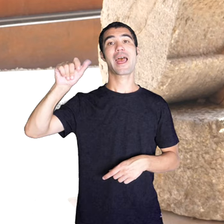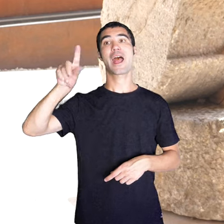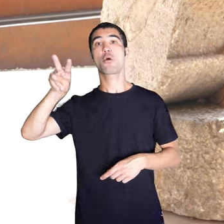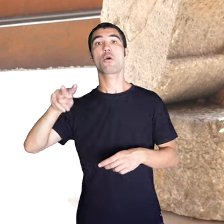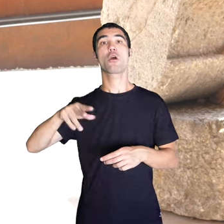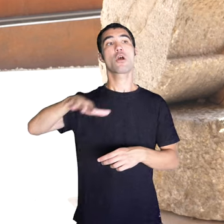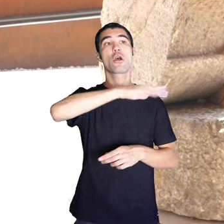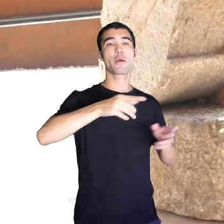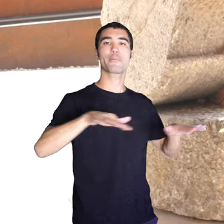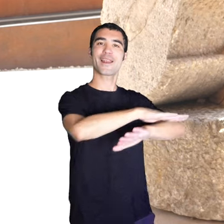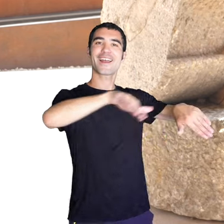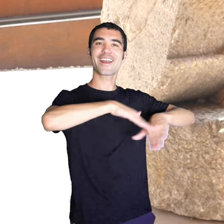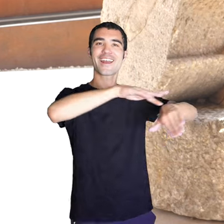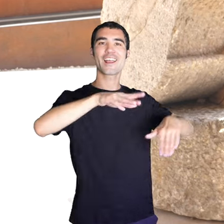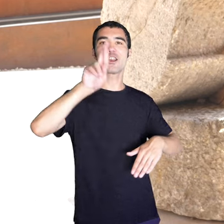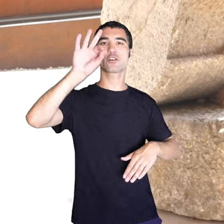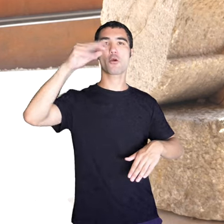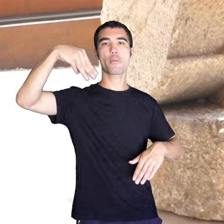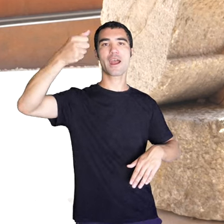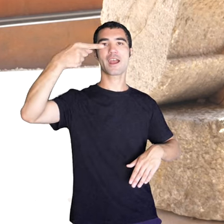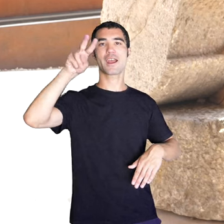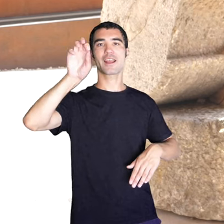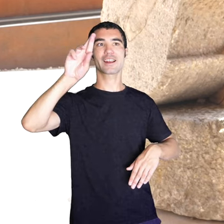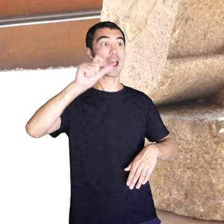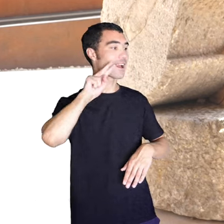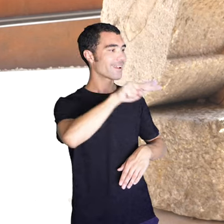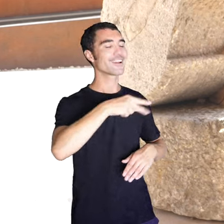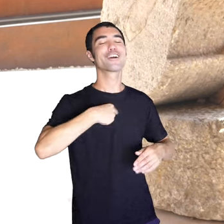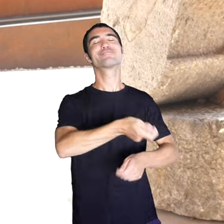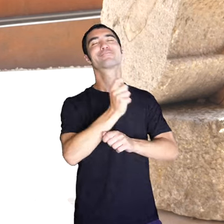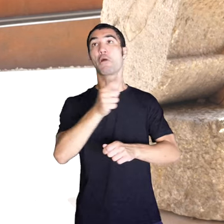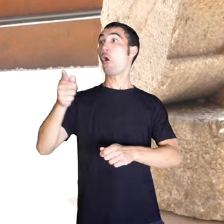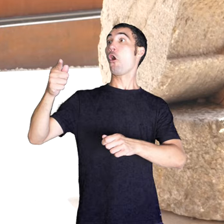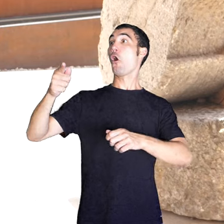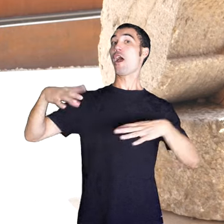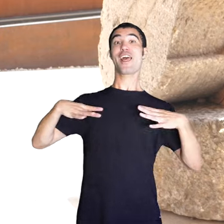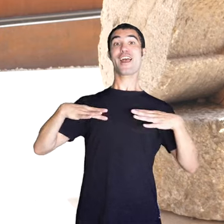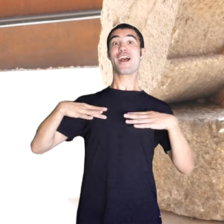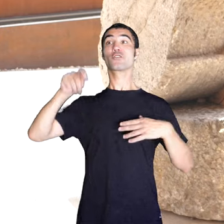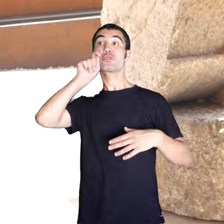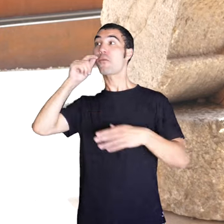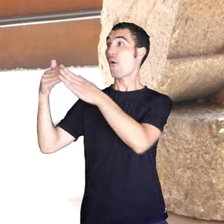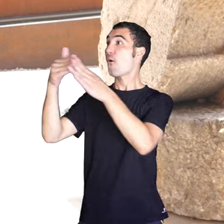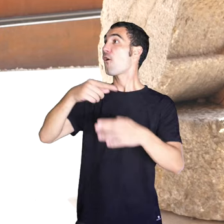Cala Romagaral, quan vam una barqueta de recreo, li fàvem una festa, perquè no va haver